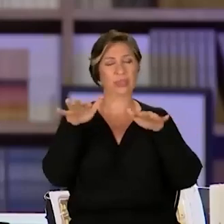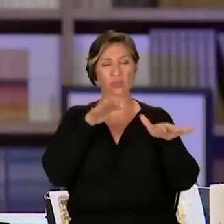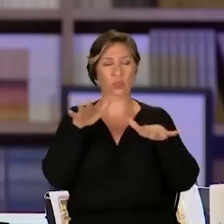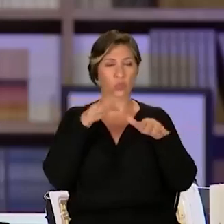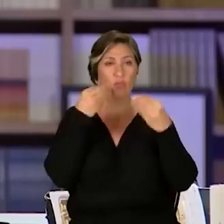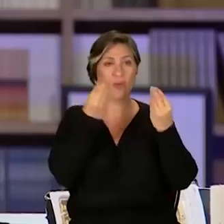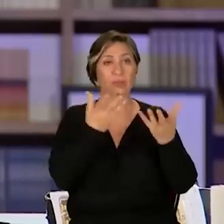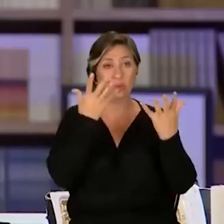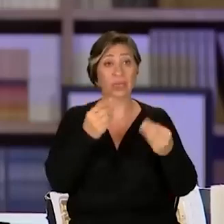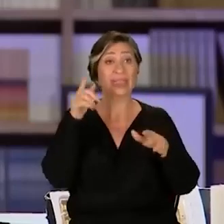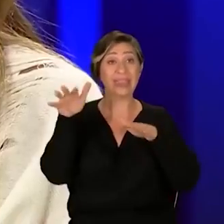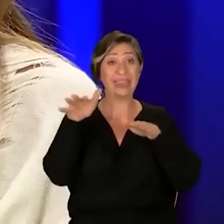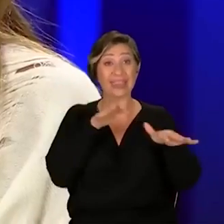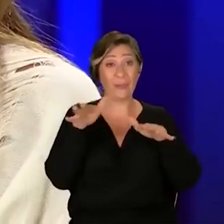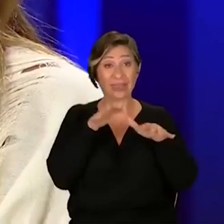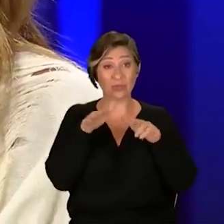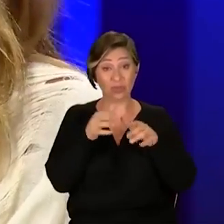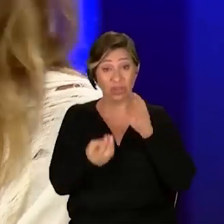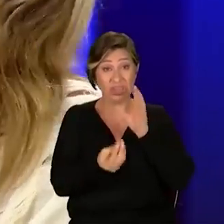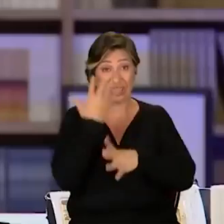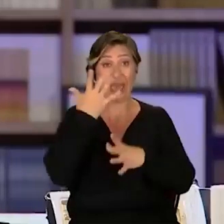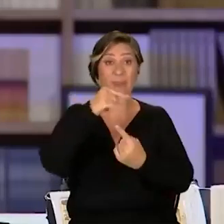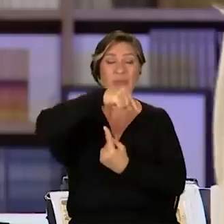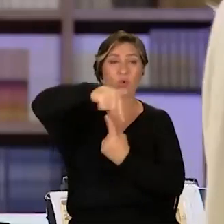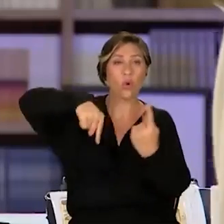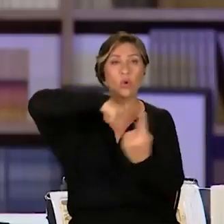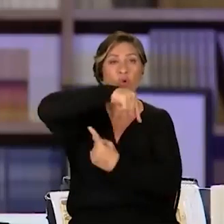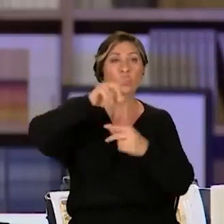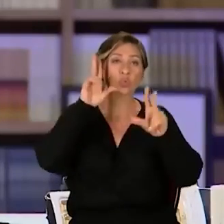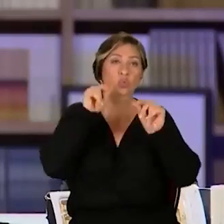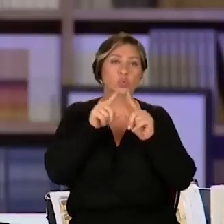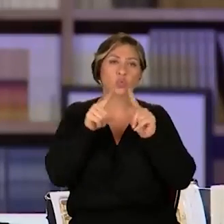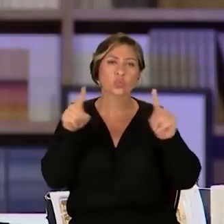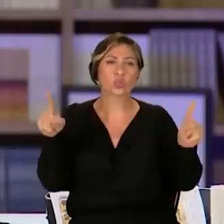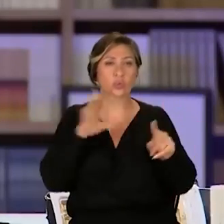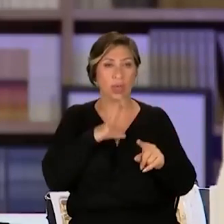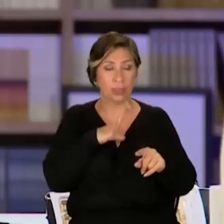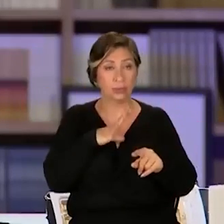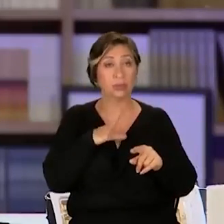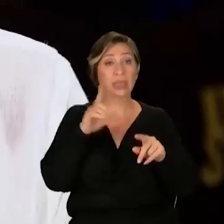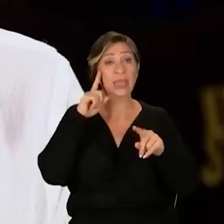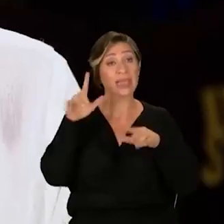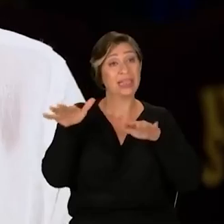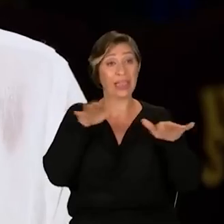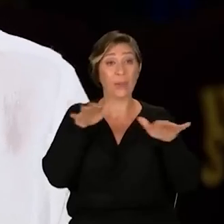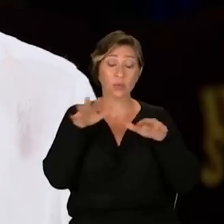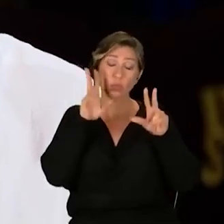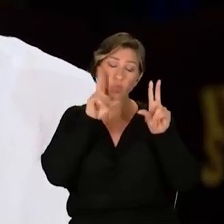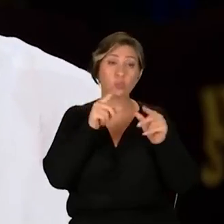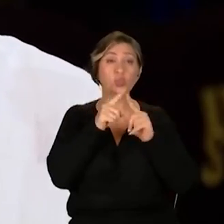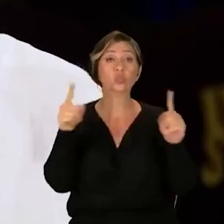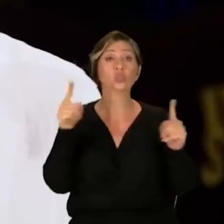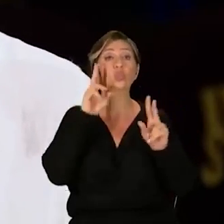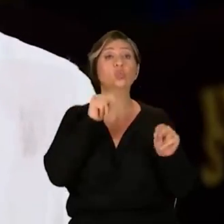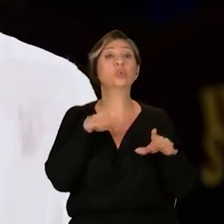tetiklediği ve yine depresyonu tetikleyen bir kısır döngüyü yaratan uzun uykular. Aslında depresyondaki uyku uzun uyku